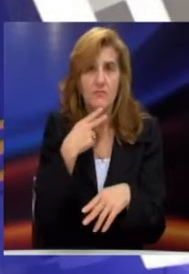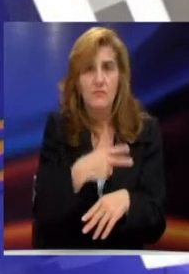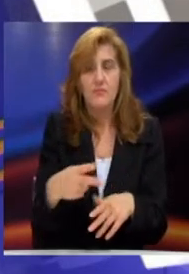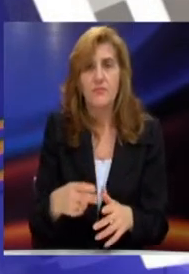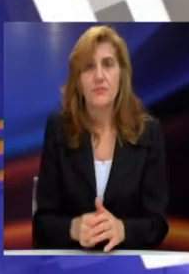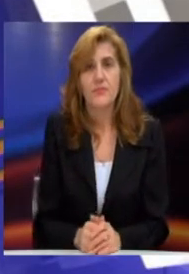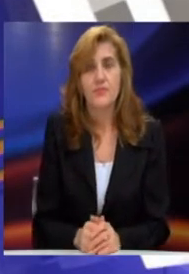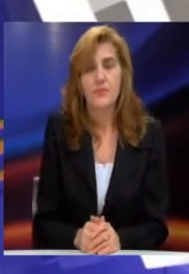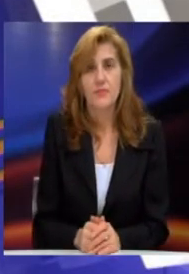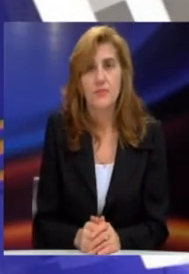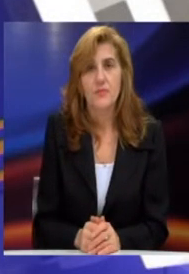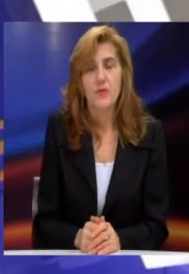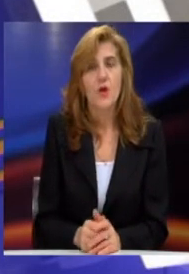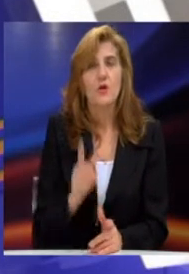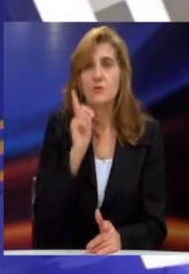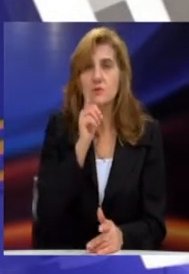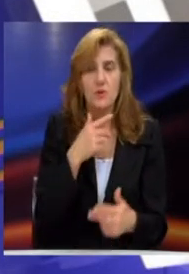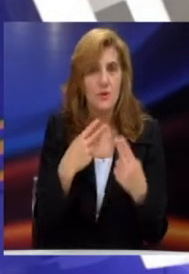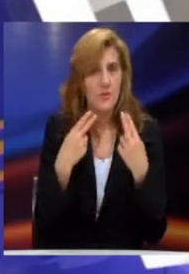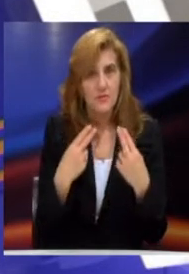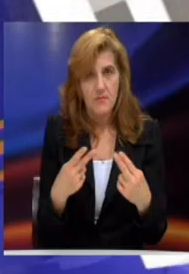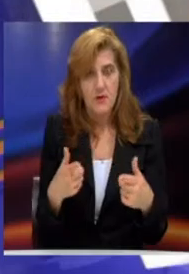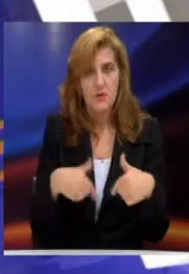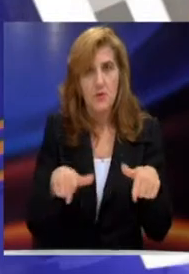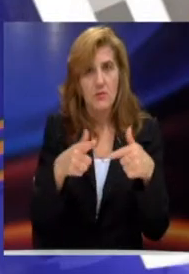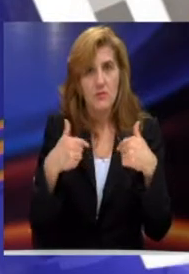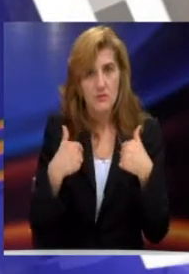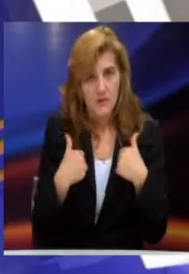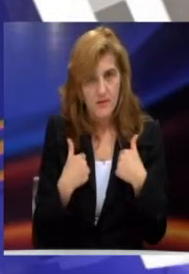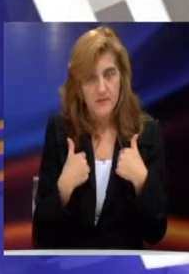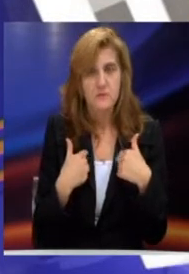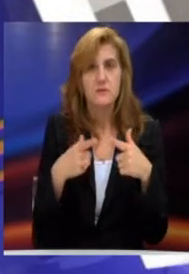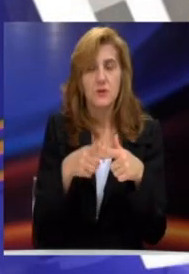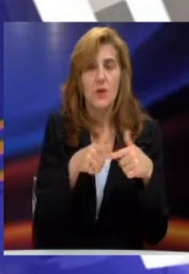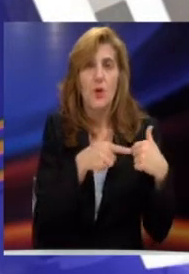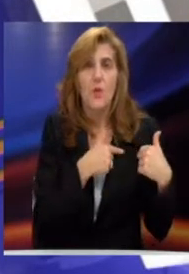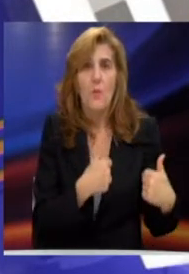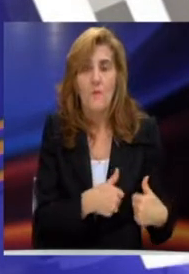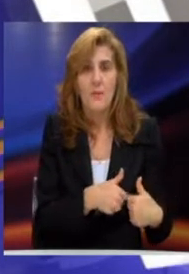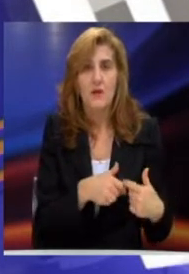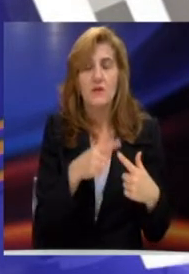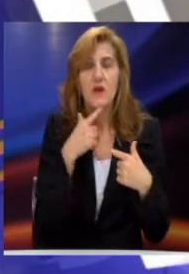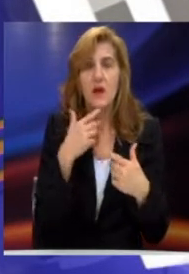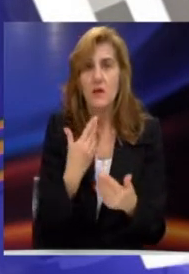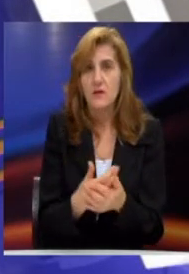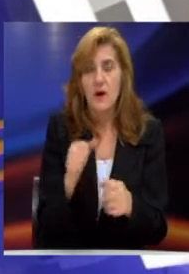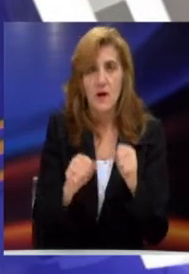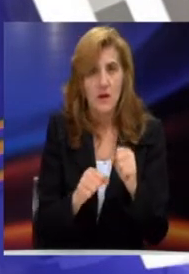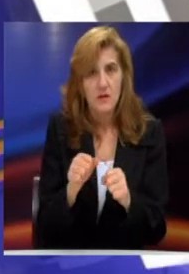Caritas. Ono što je veoma bitno i važno za nas, a to je upravo taj humanitarni